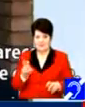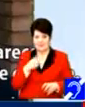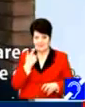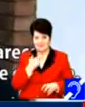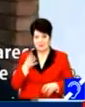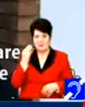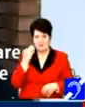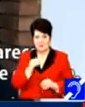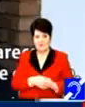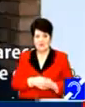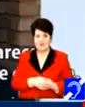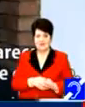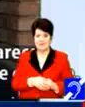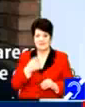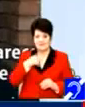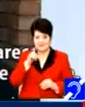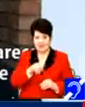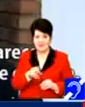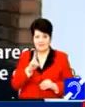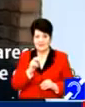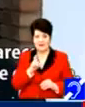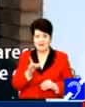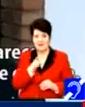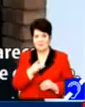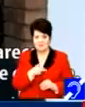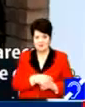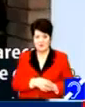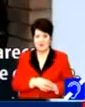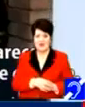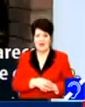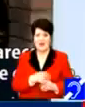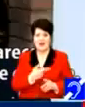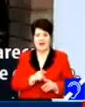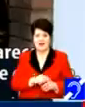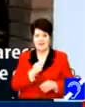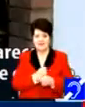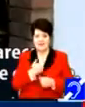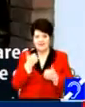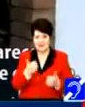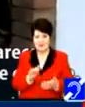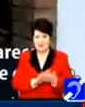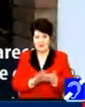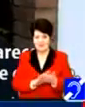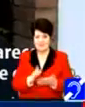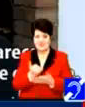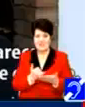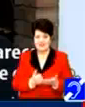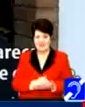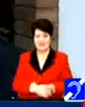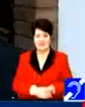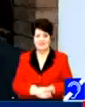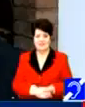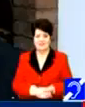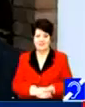что Молдову знают как республику, которая делает хорошие качественные вина.